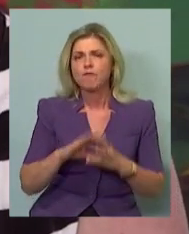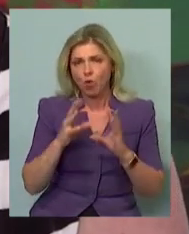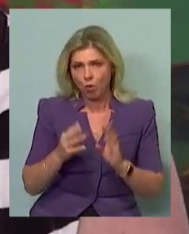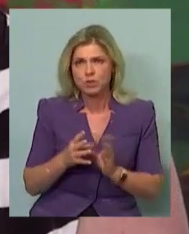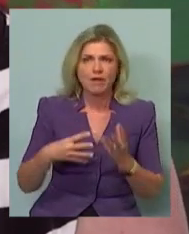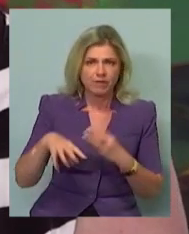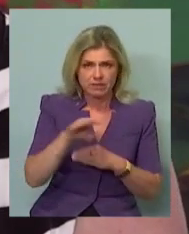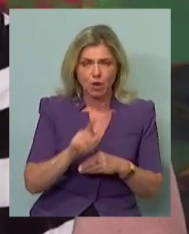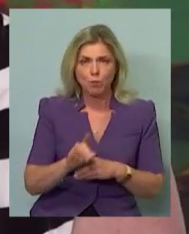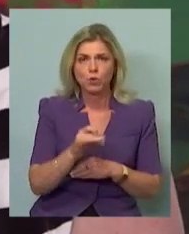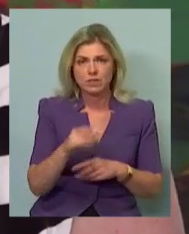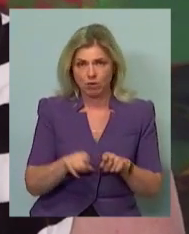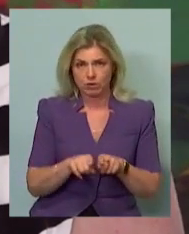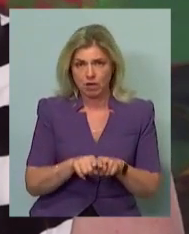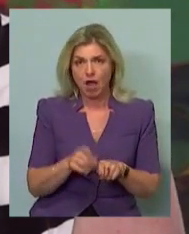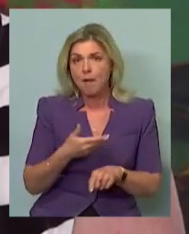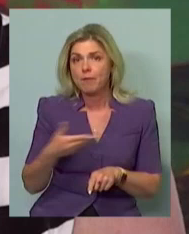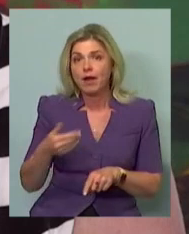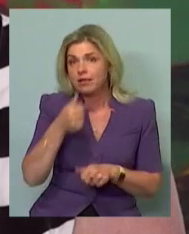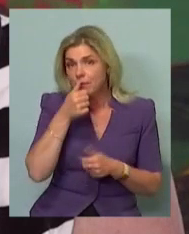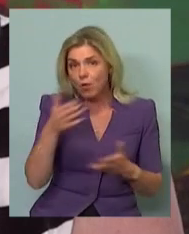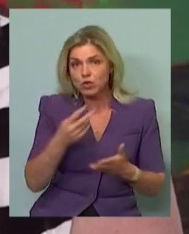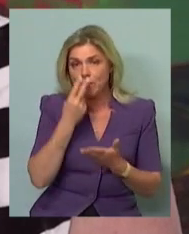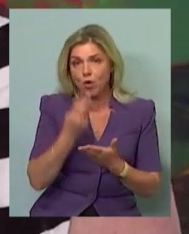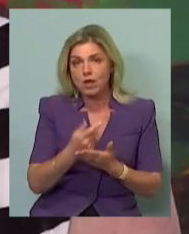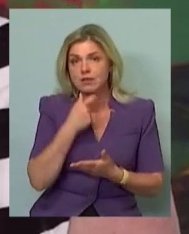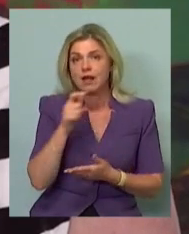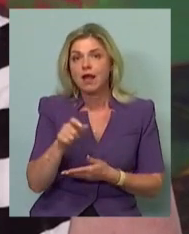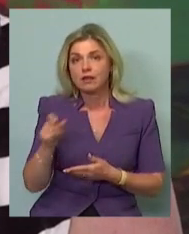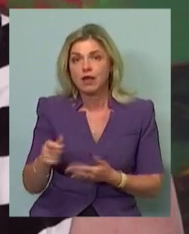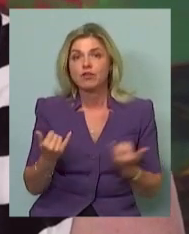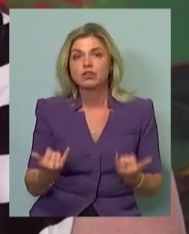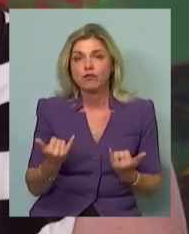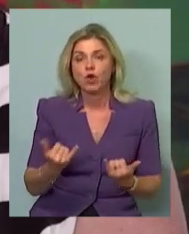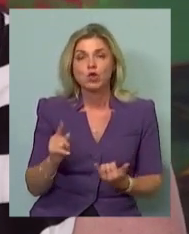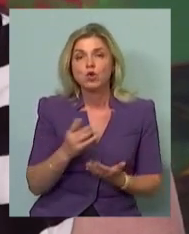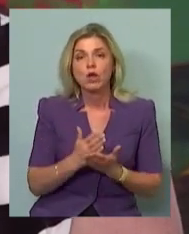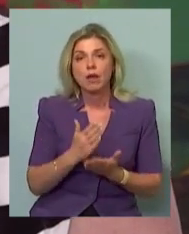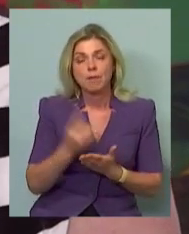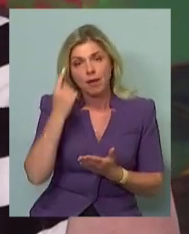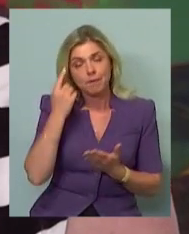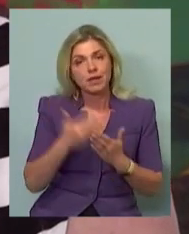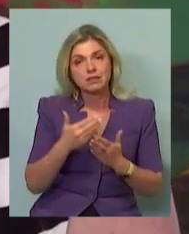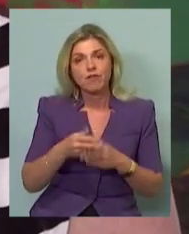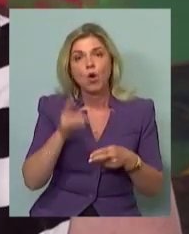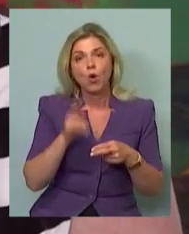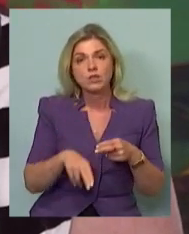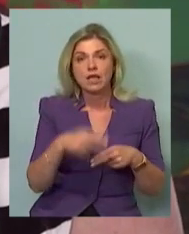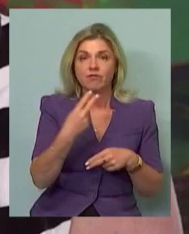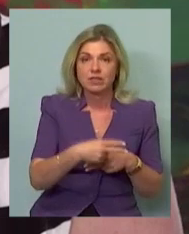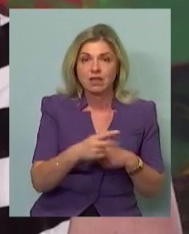що показати глядачеві, щоб він мав уяву про мистецтво кінця 20-го,